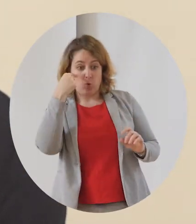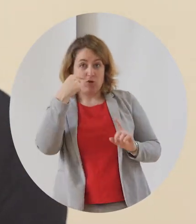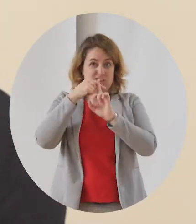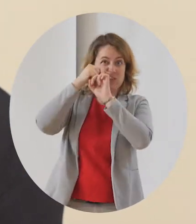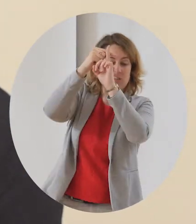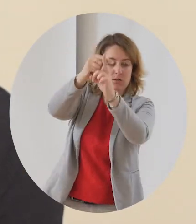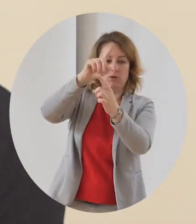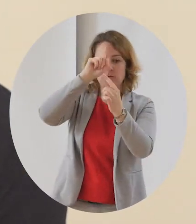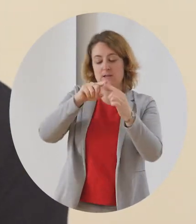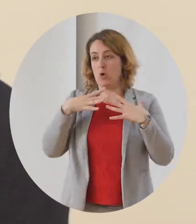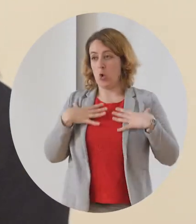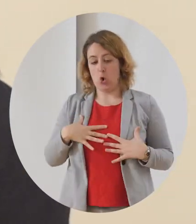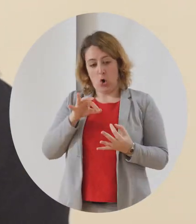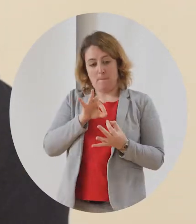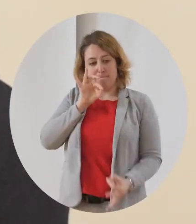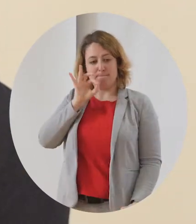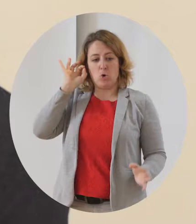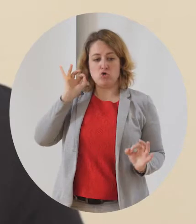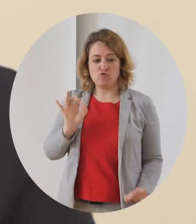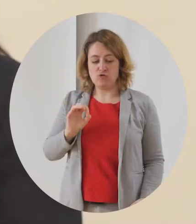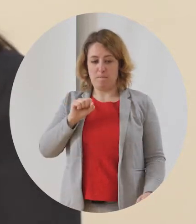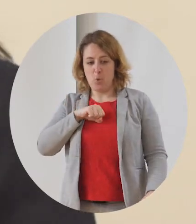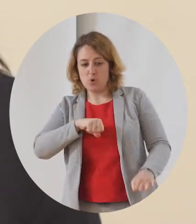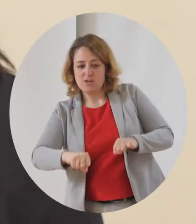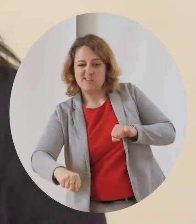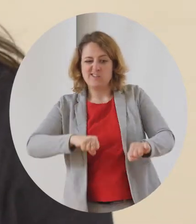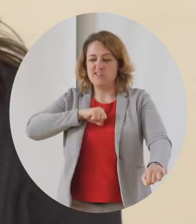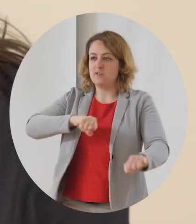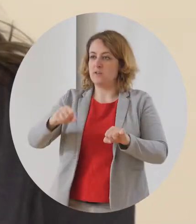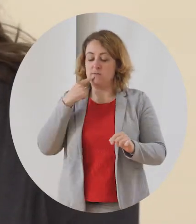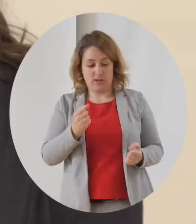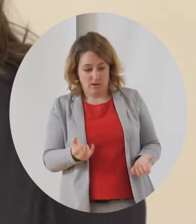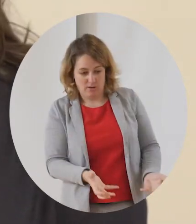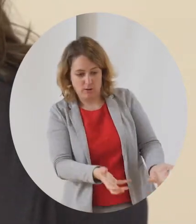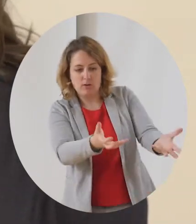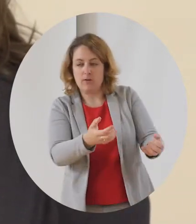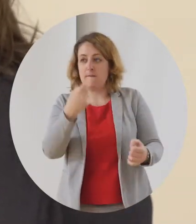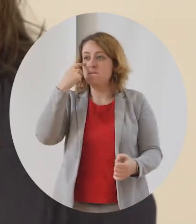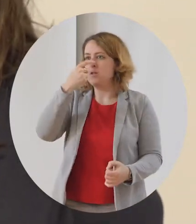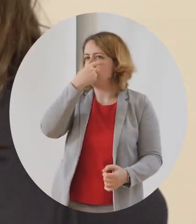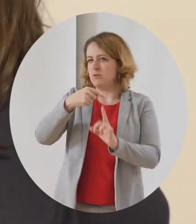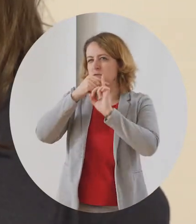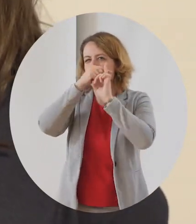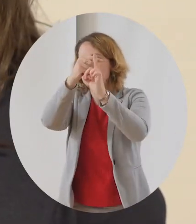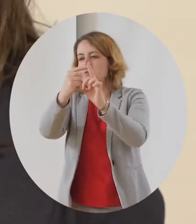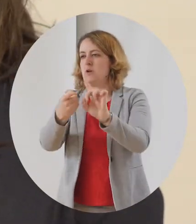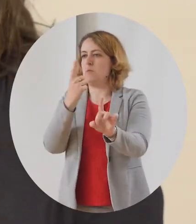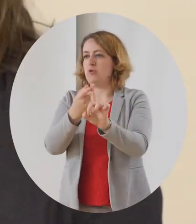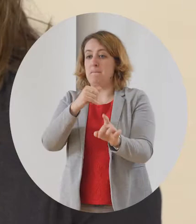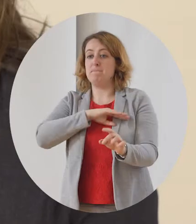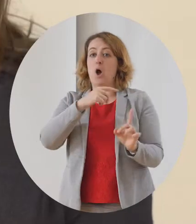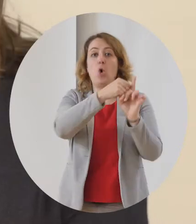pour pouvoir maintenir son corps droit, pour pouvoir être dans l'action motrice. Donc encourager la fixation